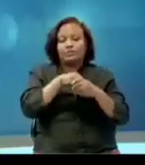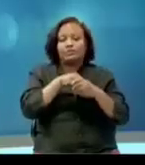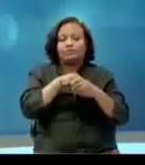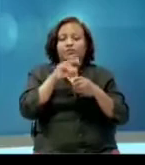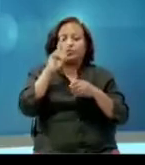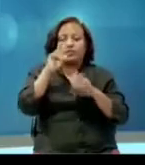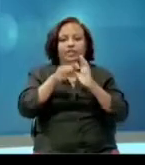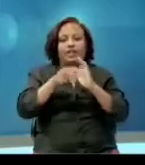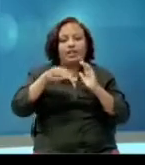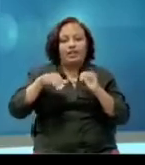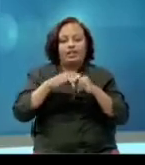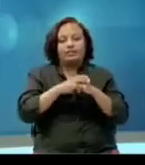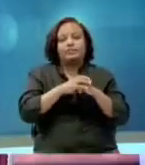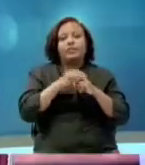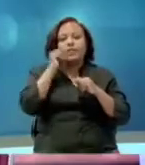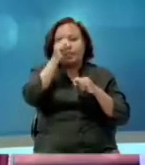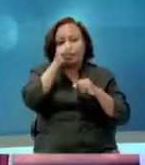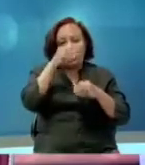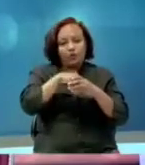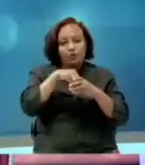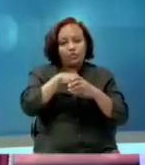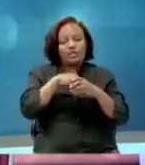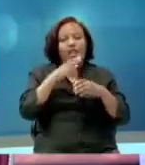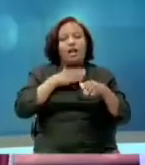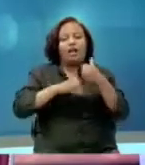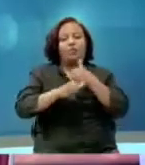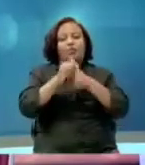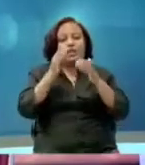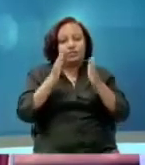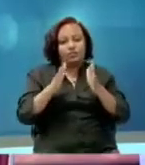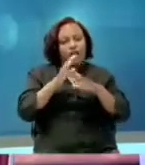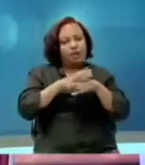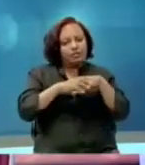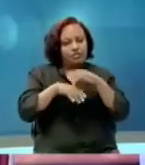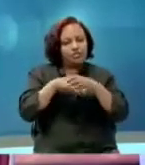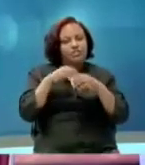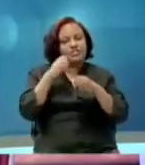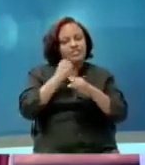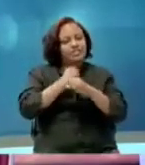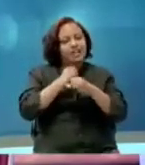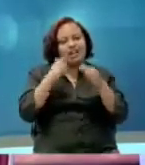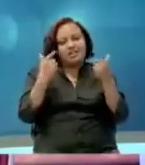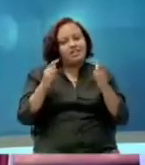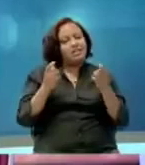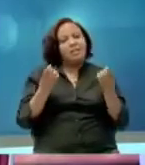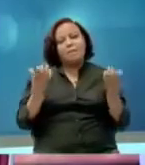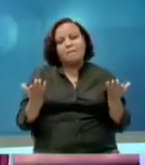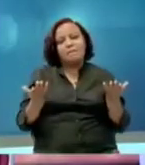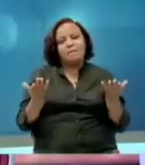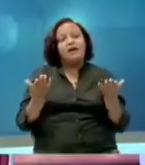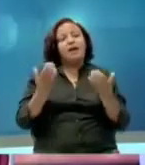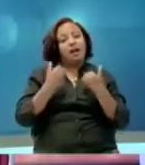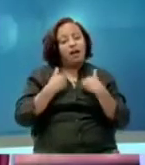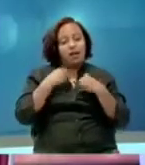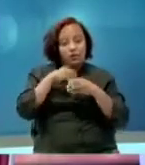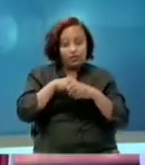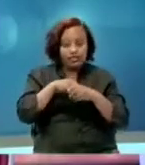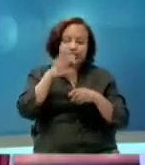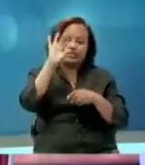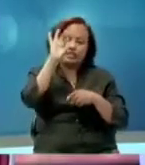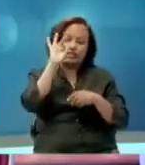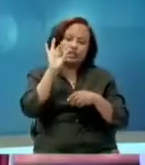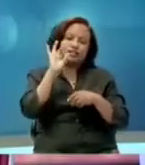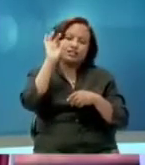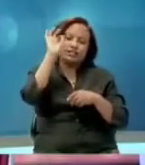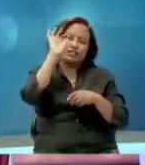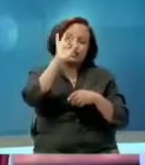ጉዳተኞች አመሰግናለሁ። ኢትዮጵያ ውስጥ ለአካል ጉዳተኞች የሚሆን አመቺ የስራ እድል የለም ብለን የምናምነው ካለው ውስጥ 99%